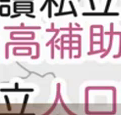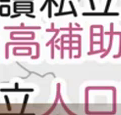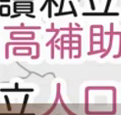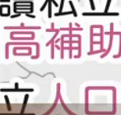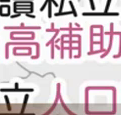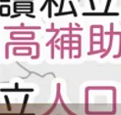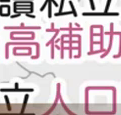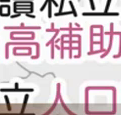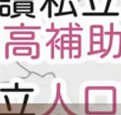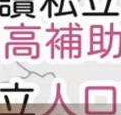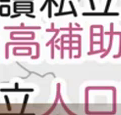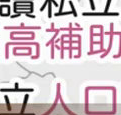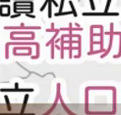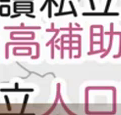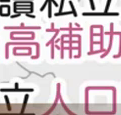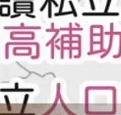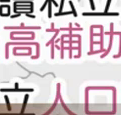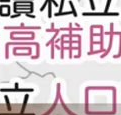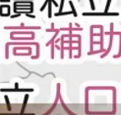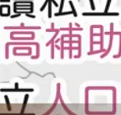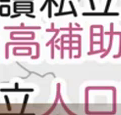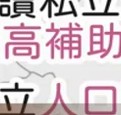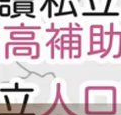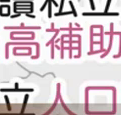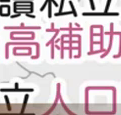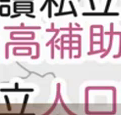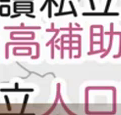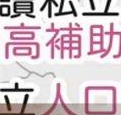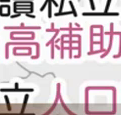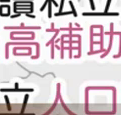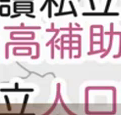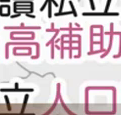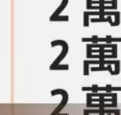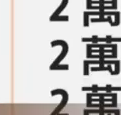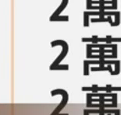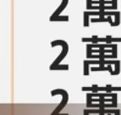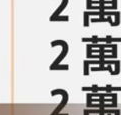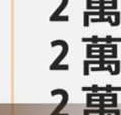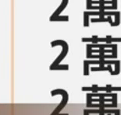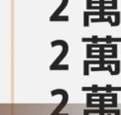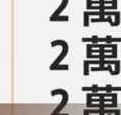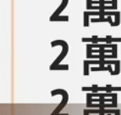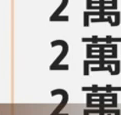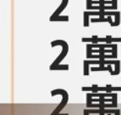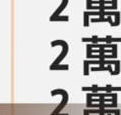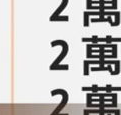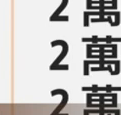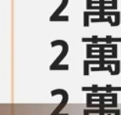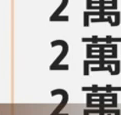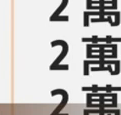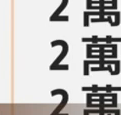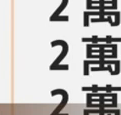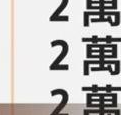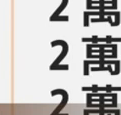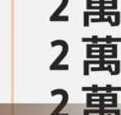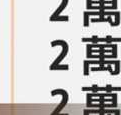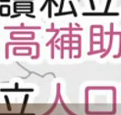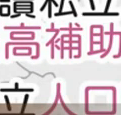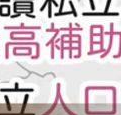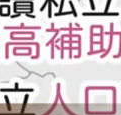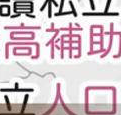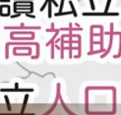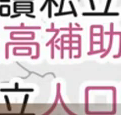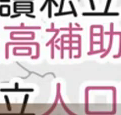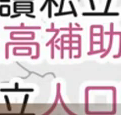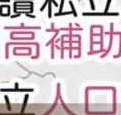三胎没有到5万、啊。 第一胎两万，第二胎两万，第三胎只有3万，连台北市的一半都不到。下一个齁，下一个，没有，上一页。继